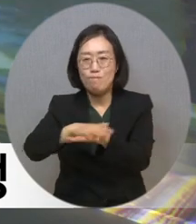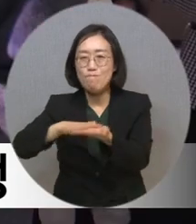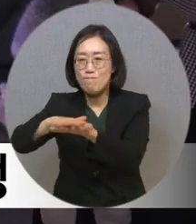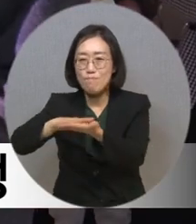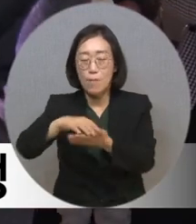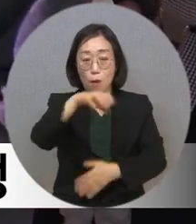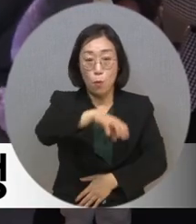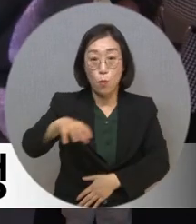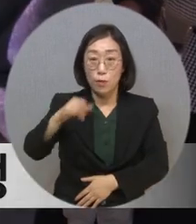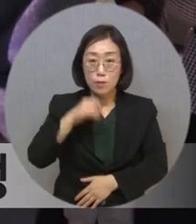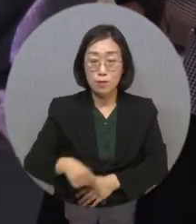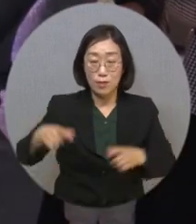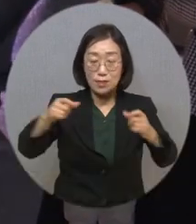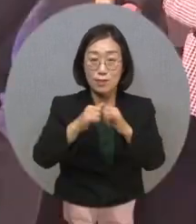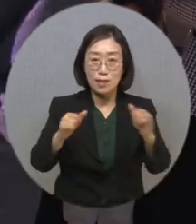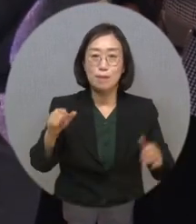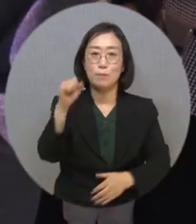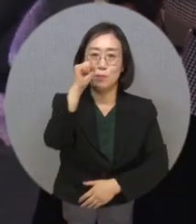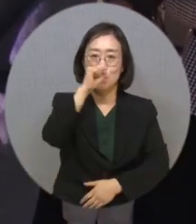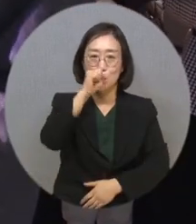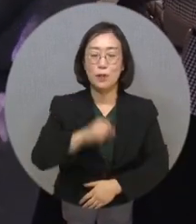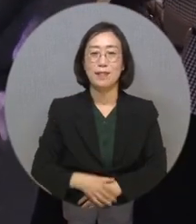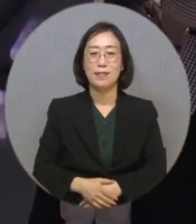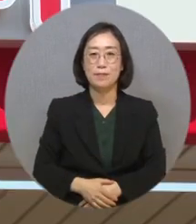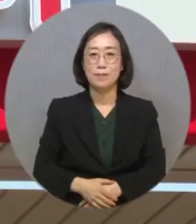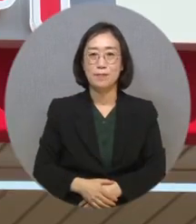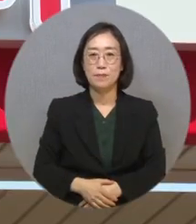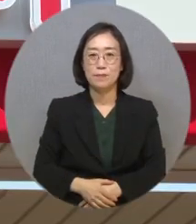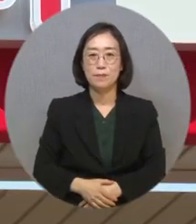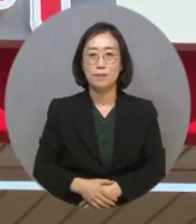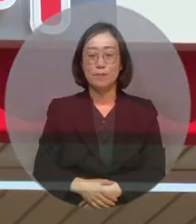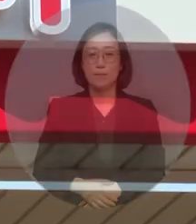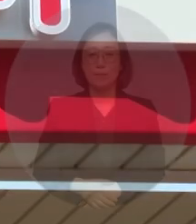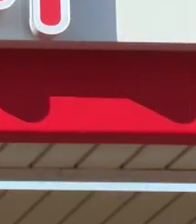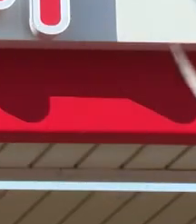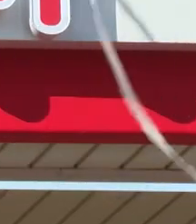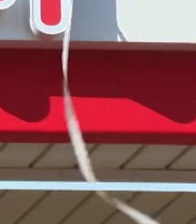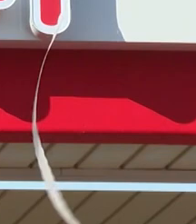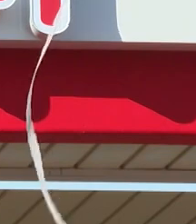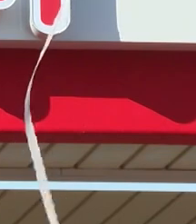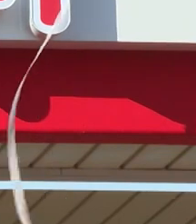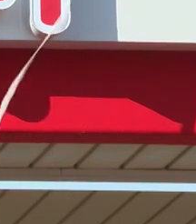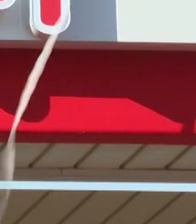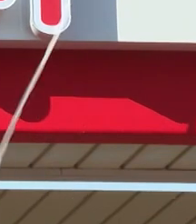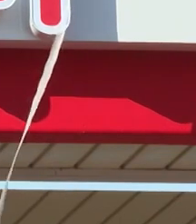있어 지역민들이 크게 반기고 있습니다 복시 뉴스 황제입니다